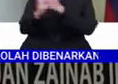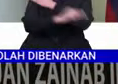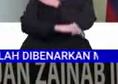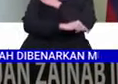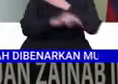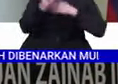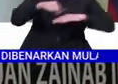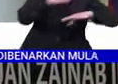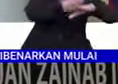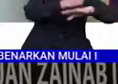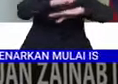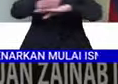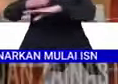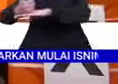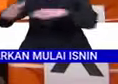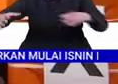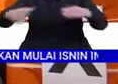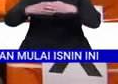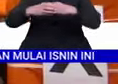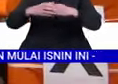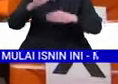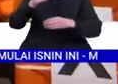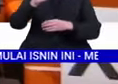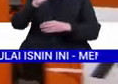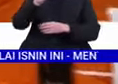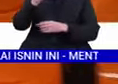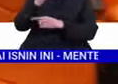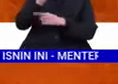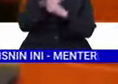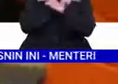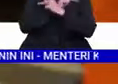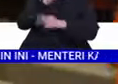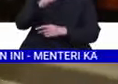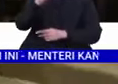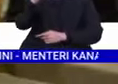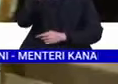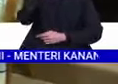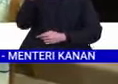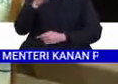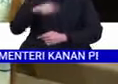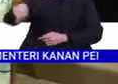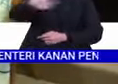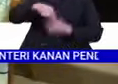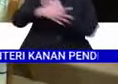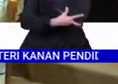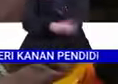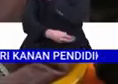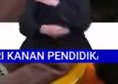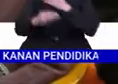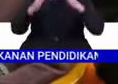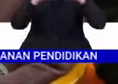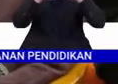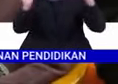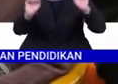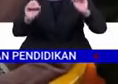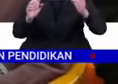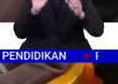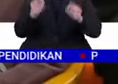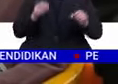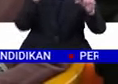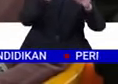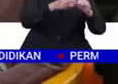anjung kasih seperti ini yang mampu meringankan beban golongan tidak berkemampuan untuk menginap sementara mengiringi